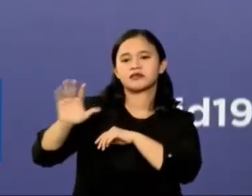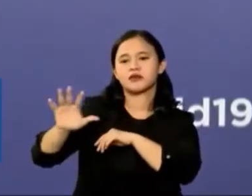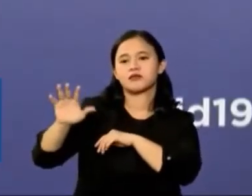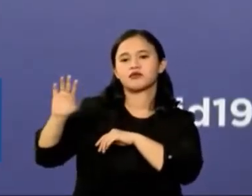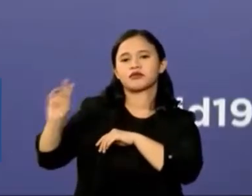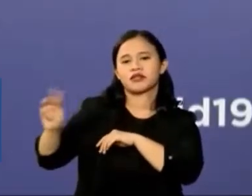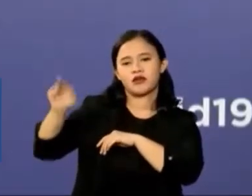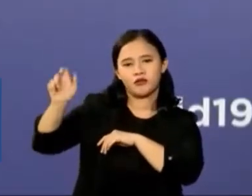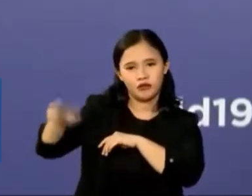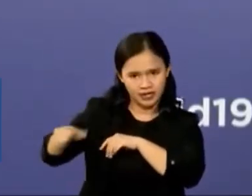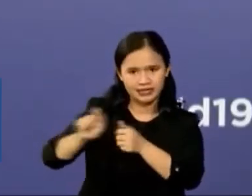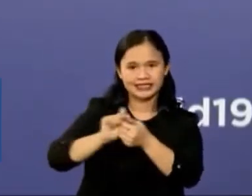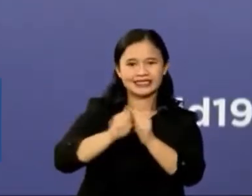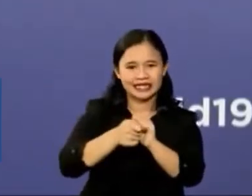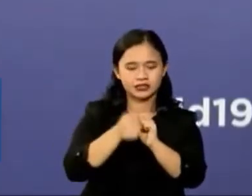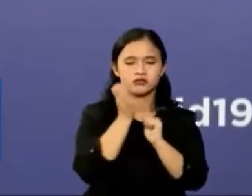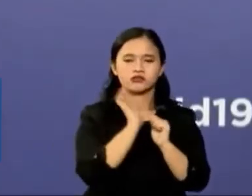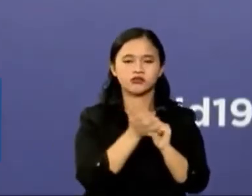478.953 orang.